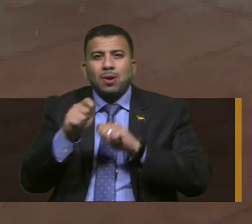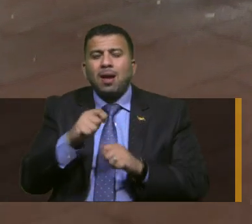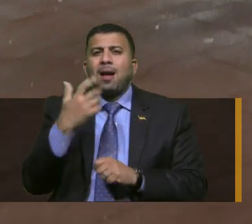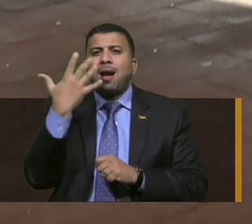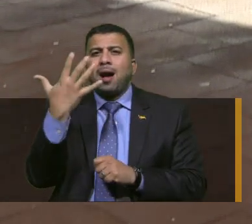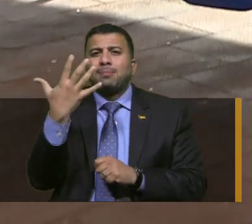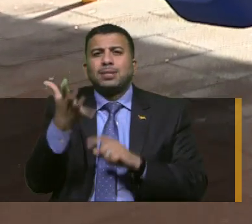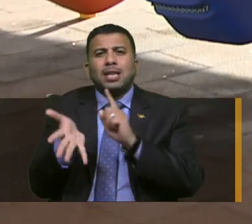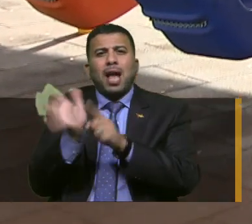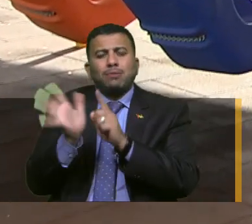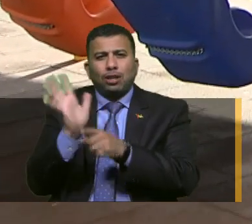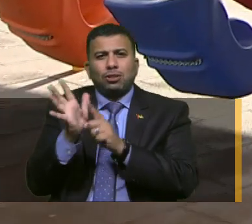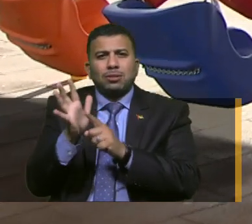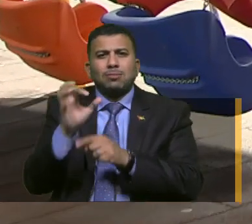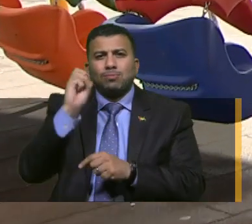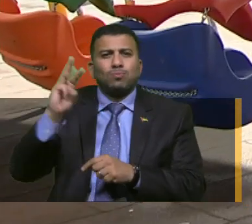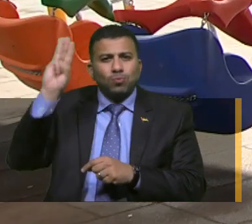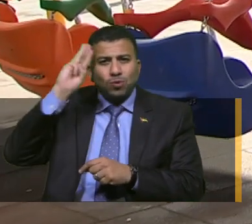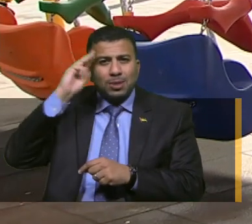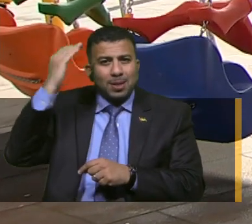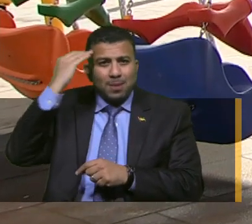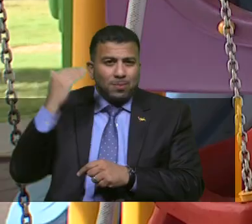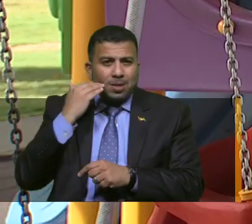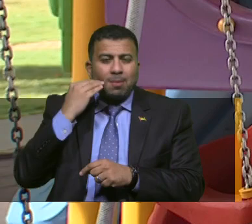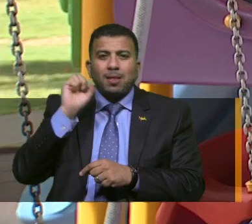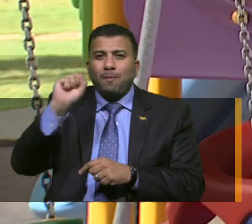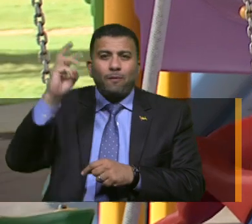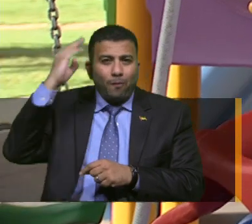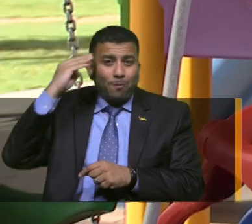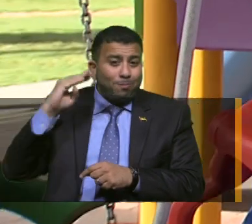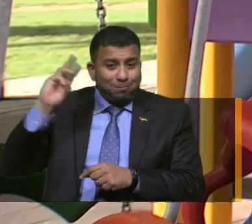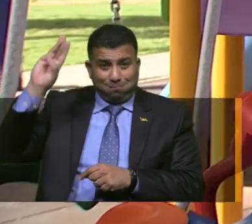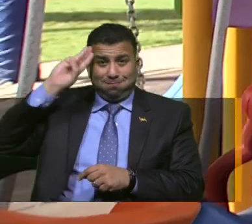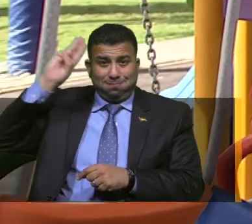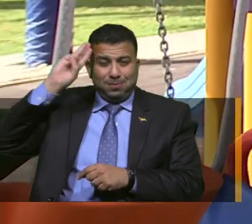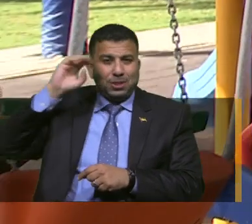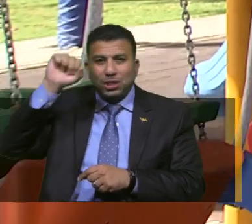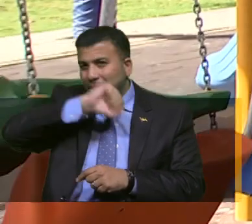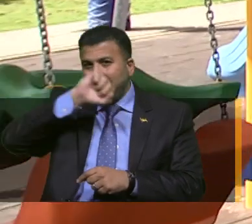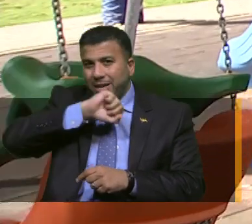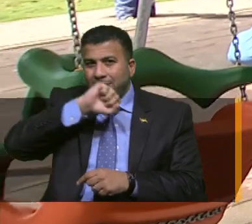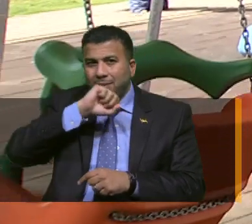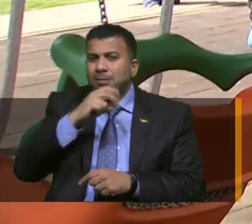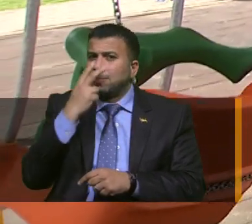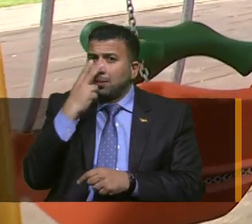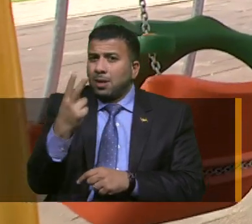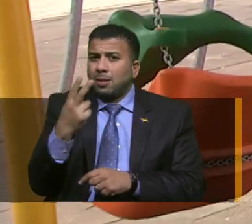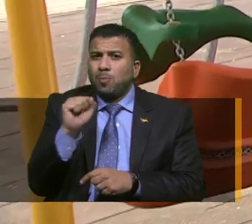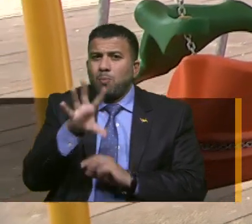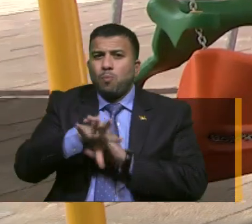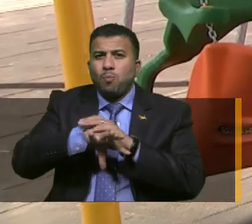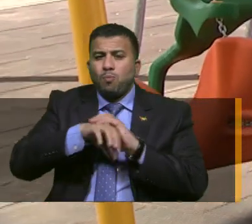صممته 15 مرشدة من المرشدات المنتسبات لمفوضية مرشدات الشارقة، وعرضنه